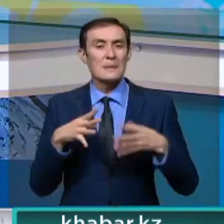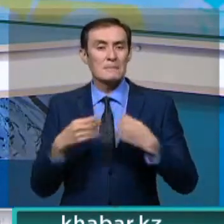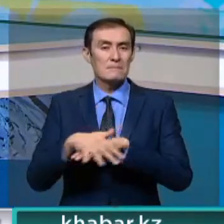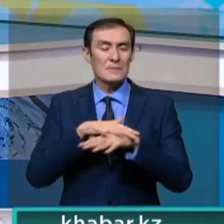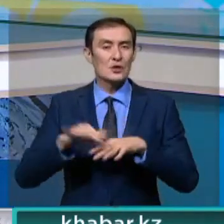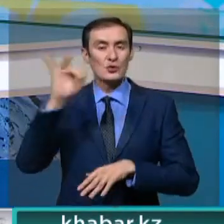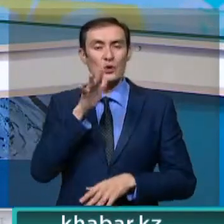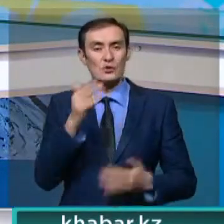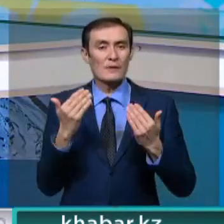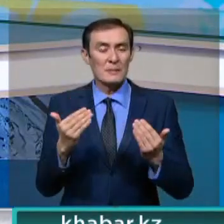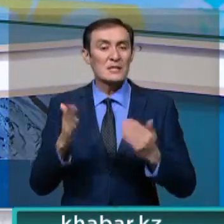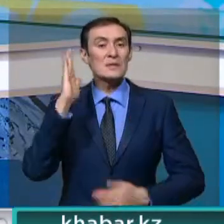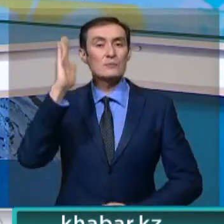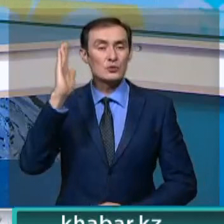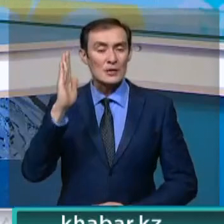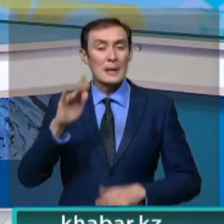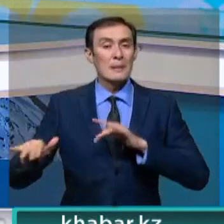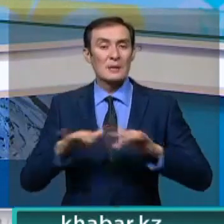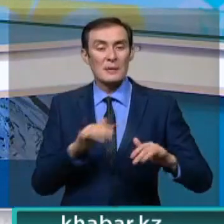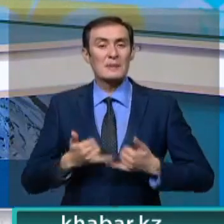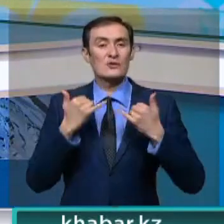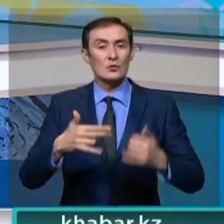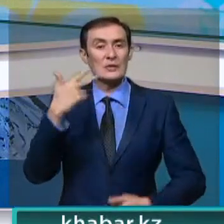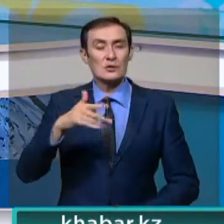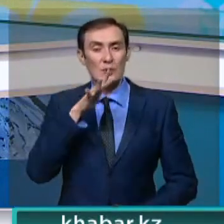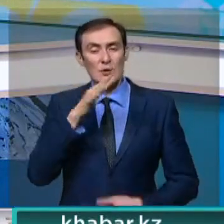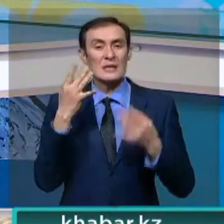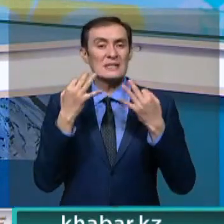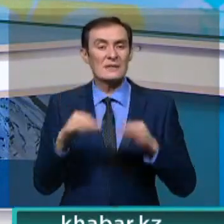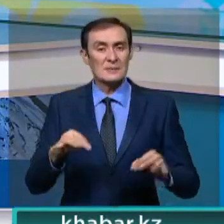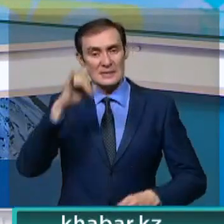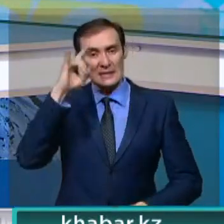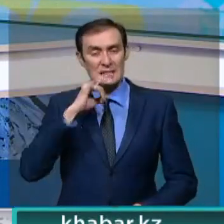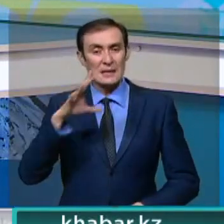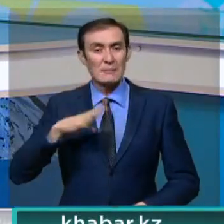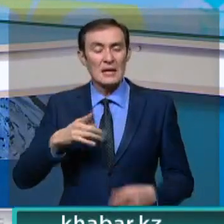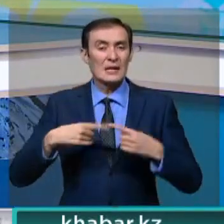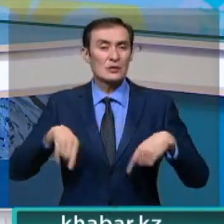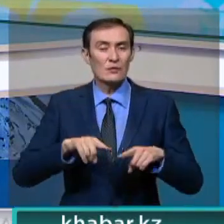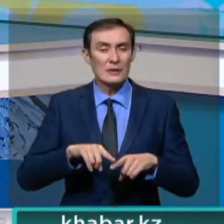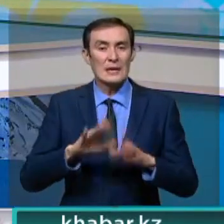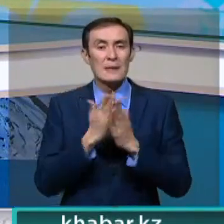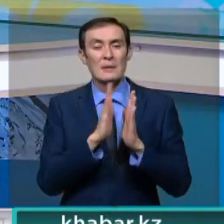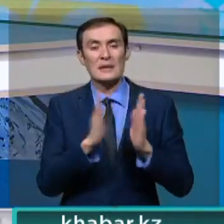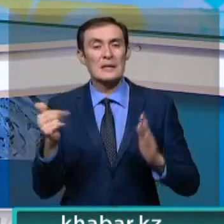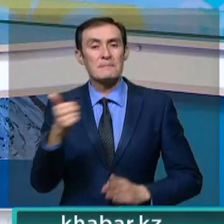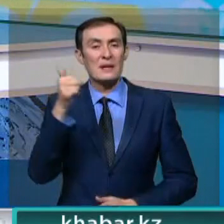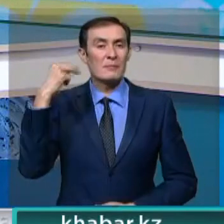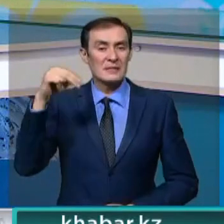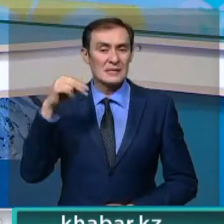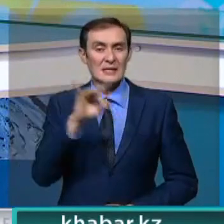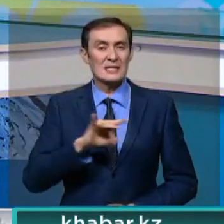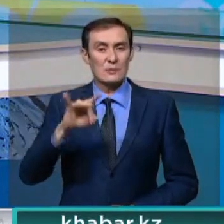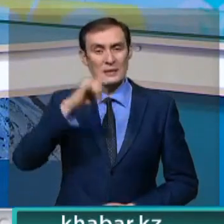История, современность, будущее». Мероприятия, посвященные 30-летию независимости Казахстана, были организованы библиотекой первого президента